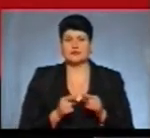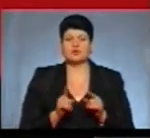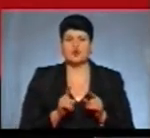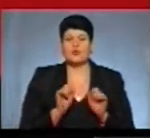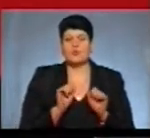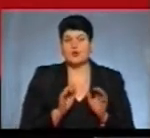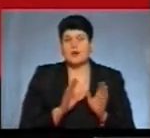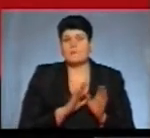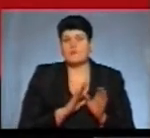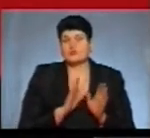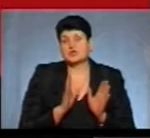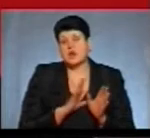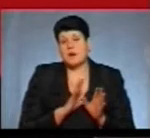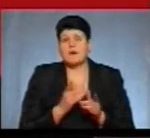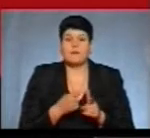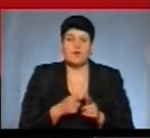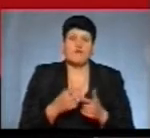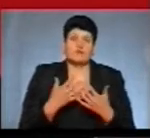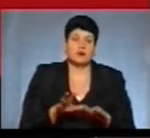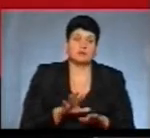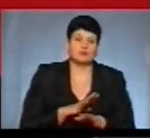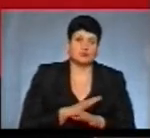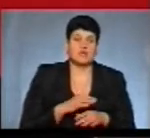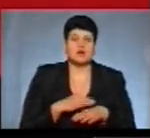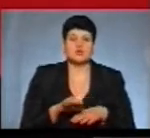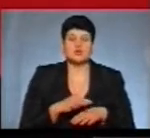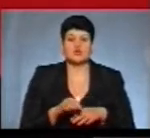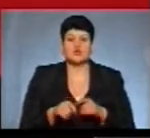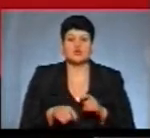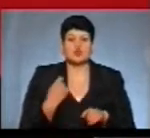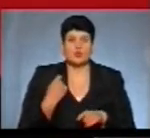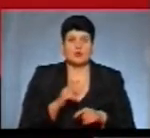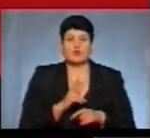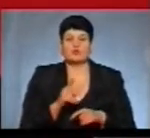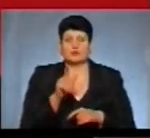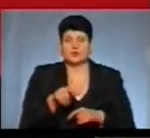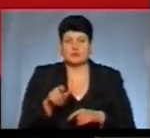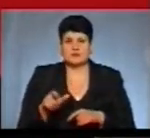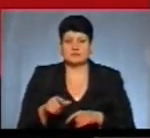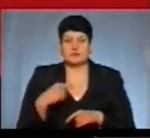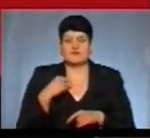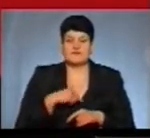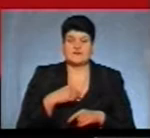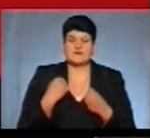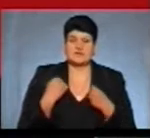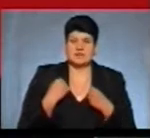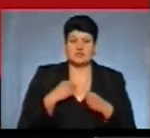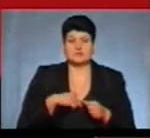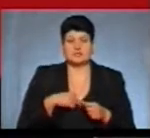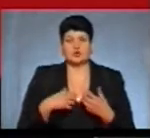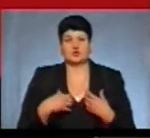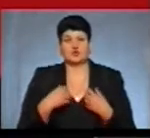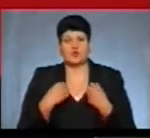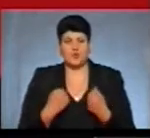могла бути чи була завдана шкода комусь з осіб, фізичне або психічне здоров'я, але